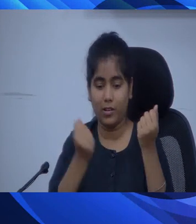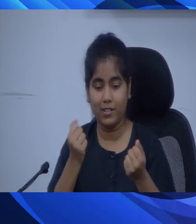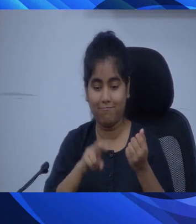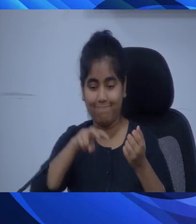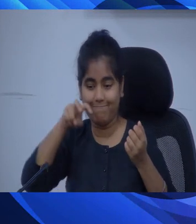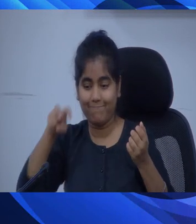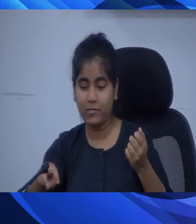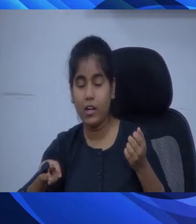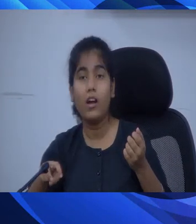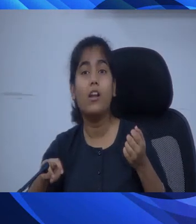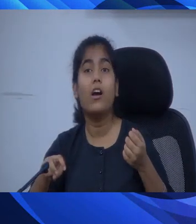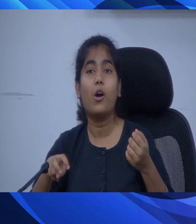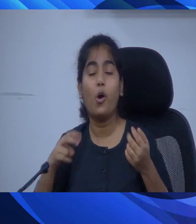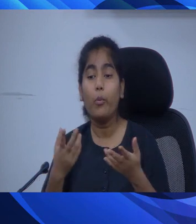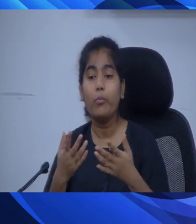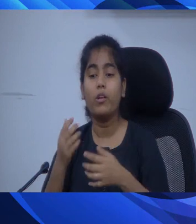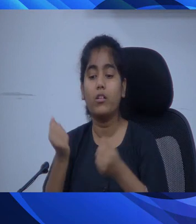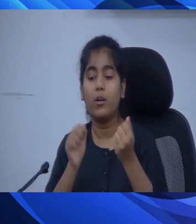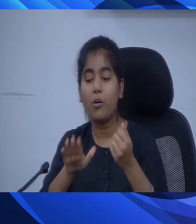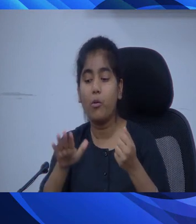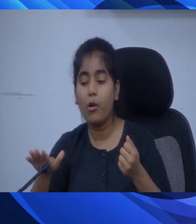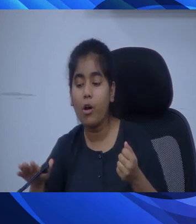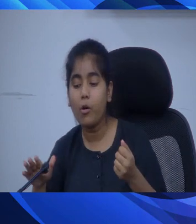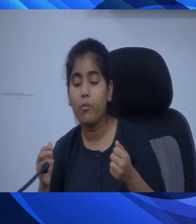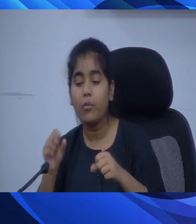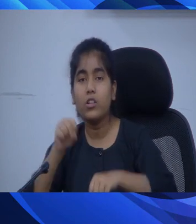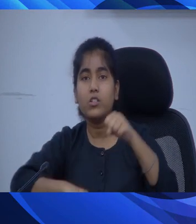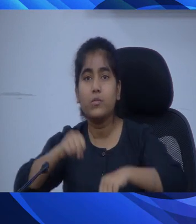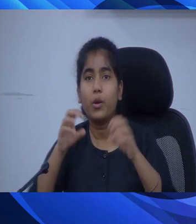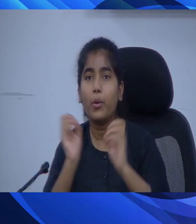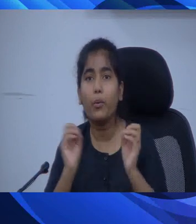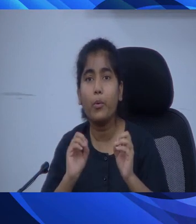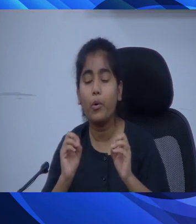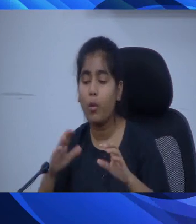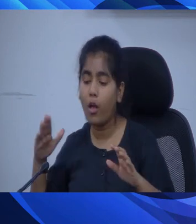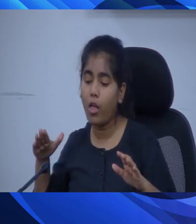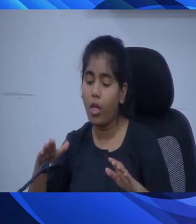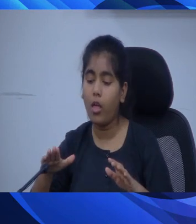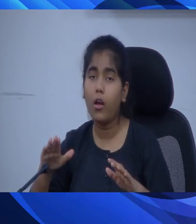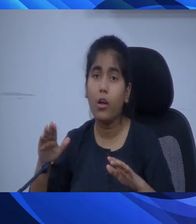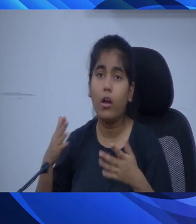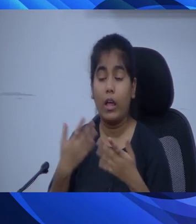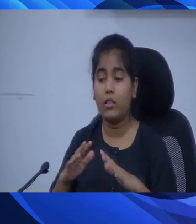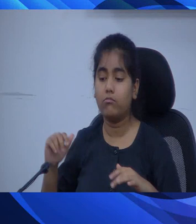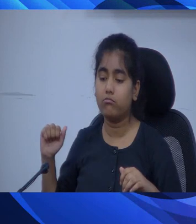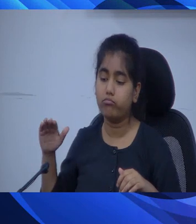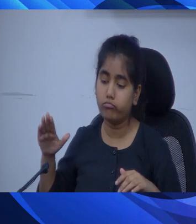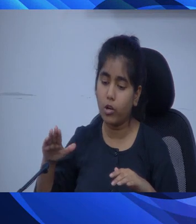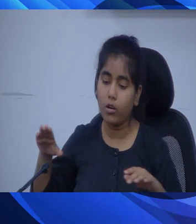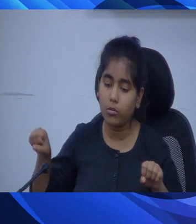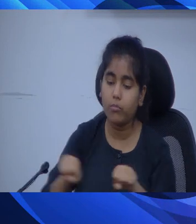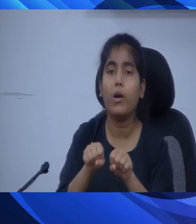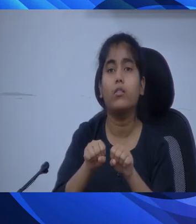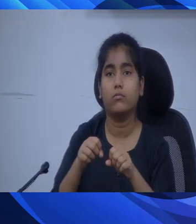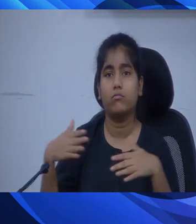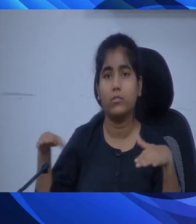अगर कोई दिव्यांग गाड़ी से उतर रहा है और अगली पार्किंग में आपने स्पेस नहीं दी तो अगली गाड़ी आके उससे टक्कर मार सकती है। इसीलिए